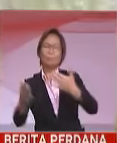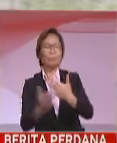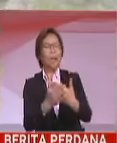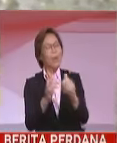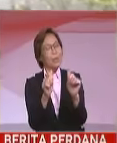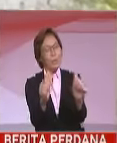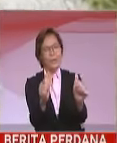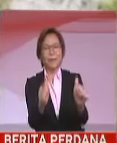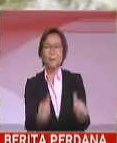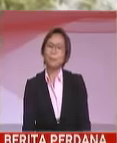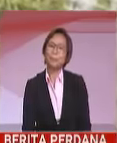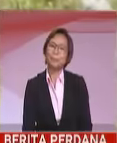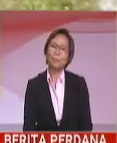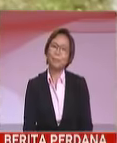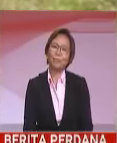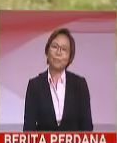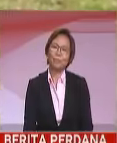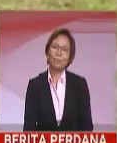pulih.